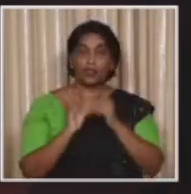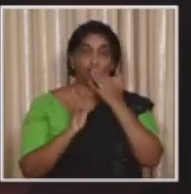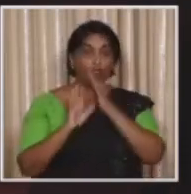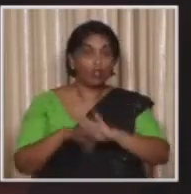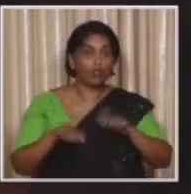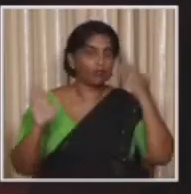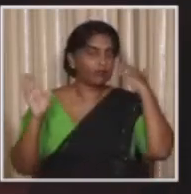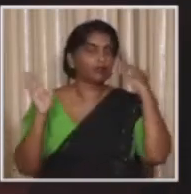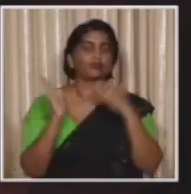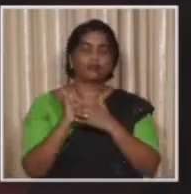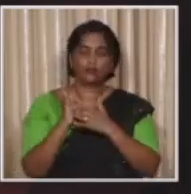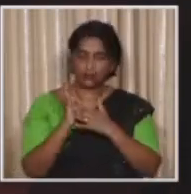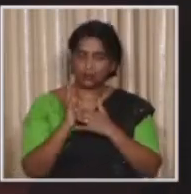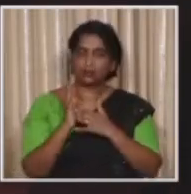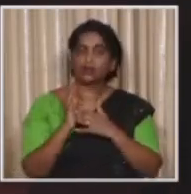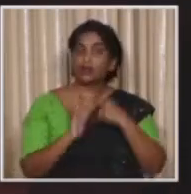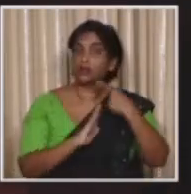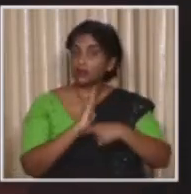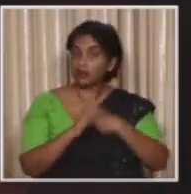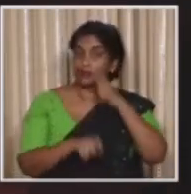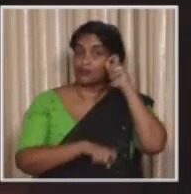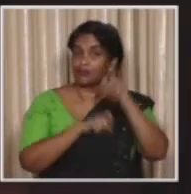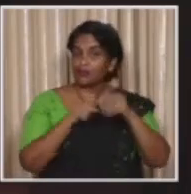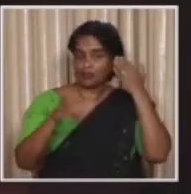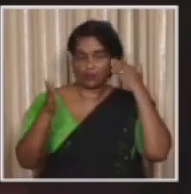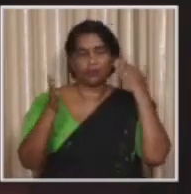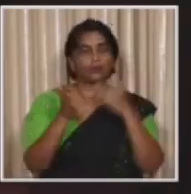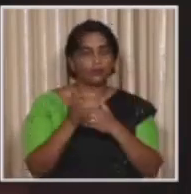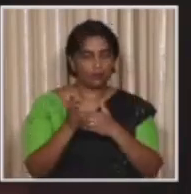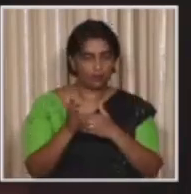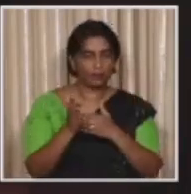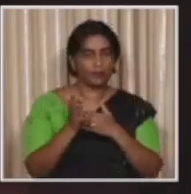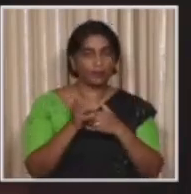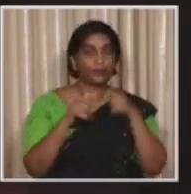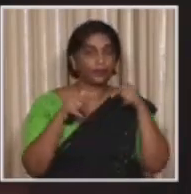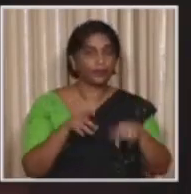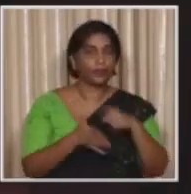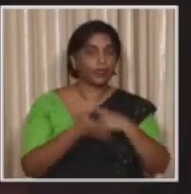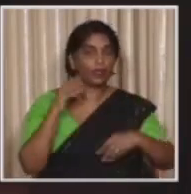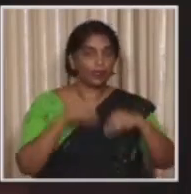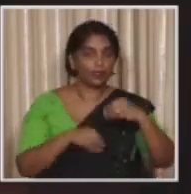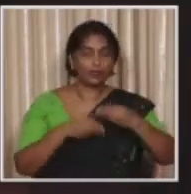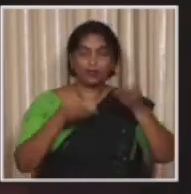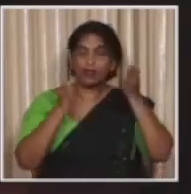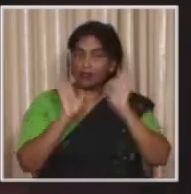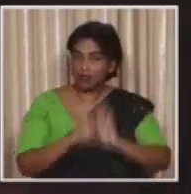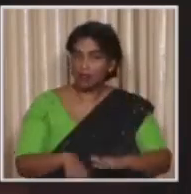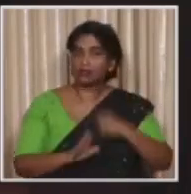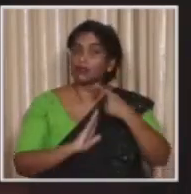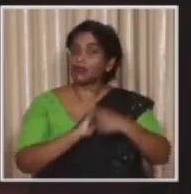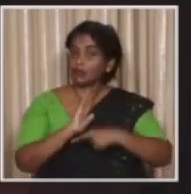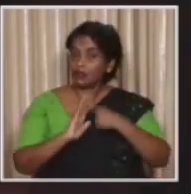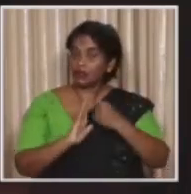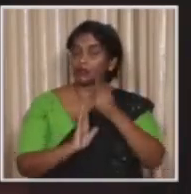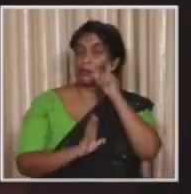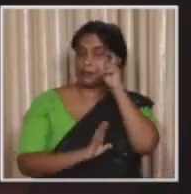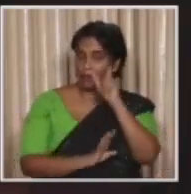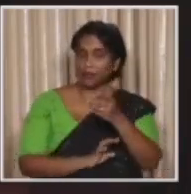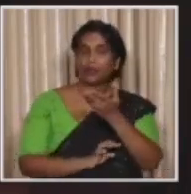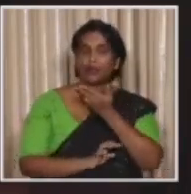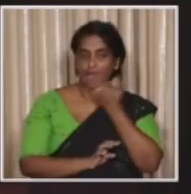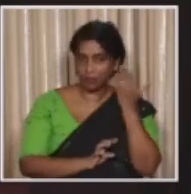දූ දරුවන් ගැන හිතලා රටේ ජනතාව ගැන හිතලා අද ඡන්ද අවසානයේ මුළු රටටම බලා ගන්න